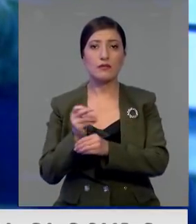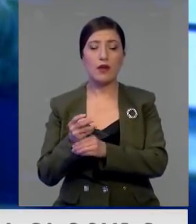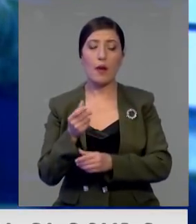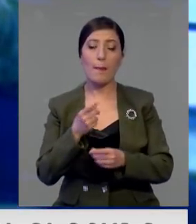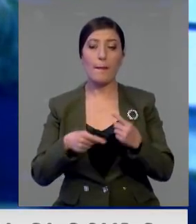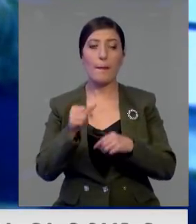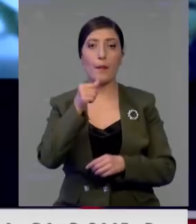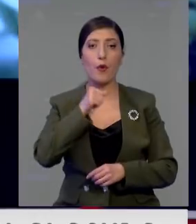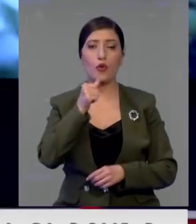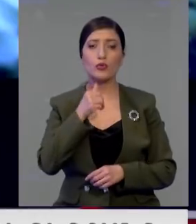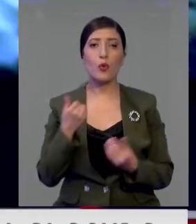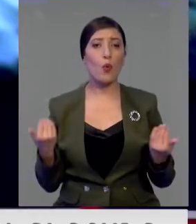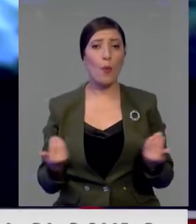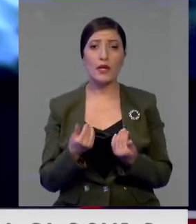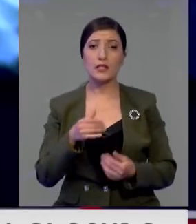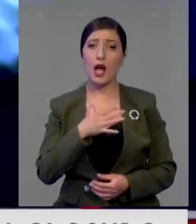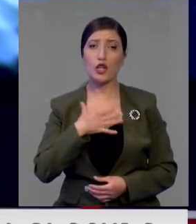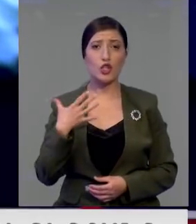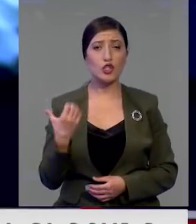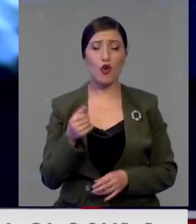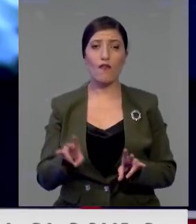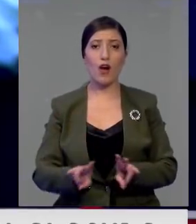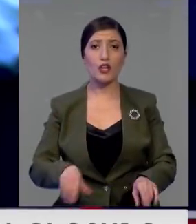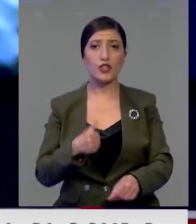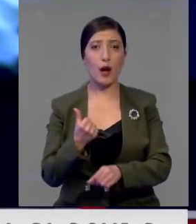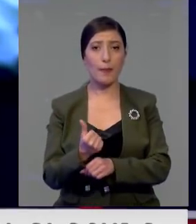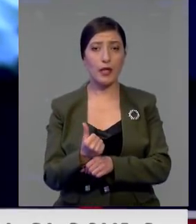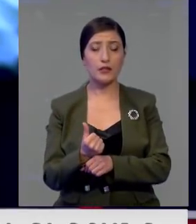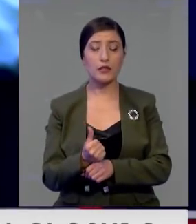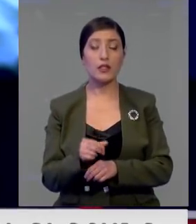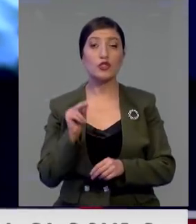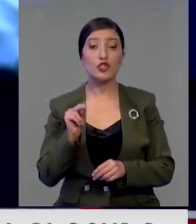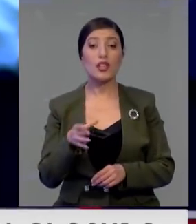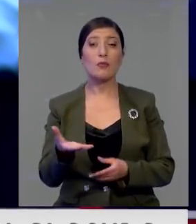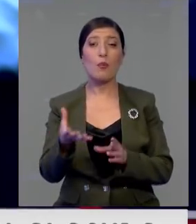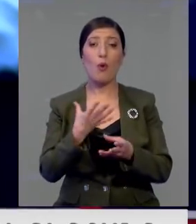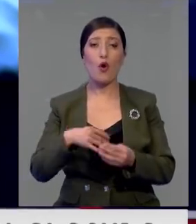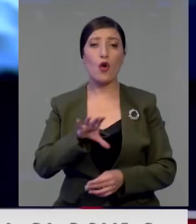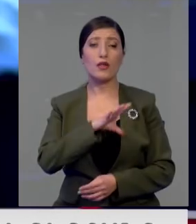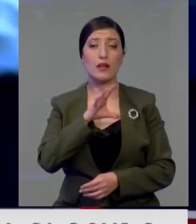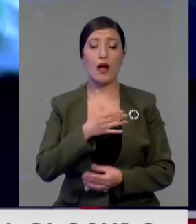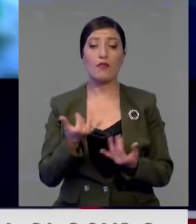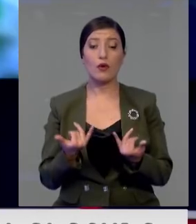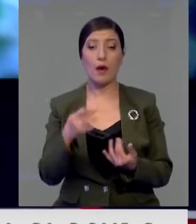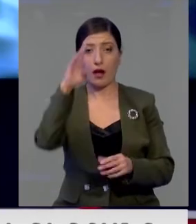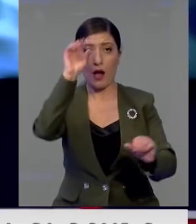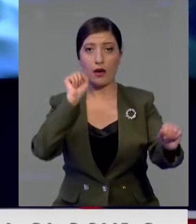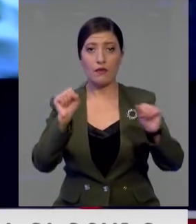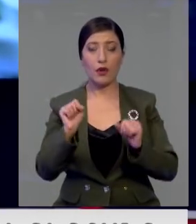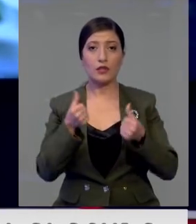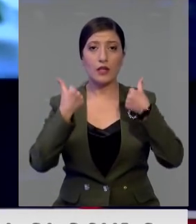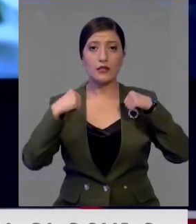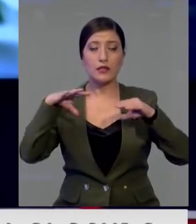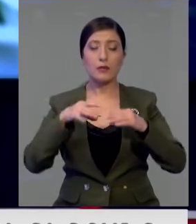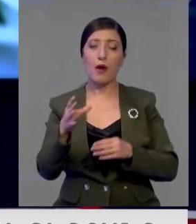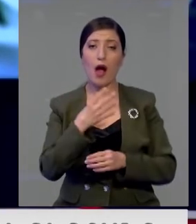փորձ։ Ումից է դժգոհ վարչապետը, պարզվում է, որ ճիշտ էին բոլոր նրանք, որ պնդում էին, թե այս կառավարության կազմում աշխատում են դպրոցական